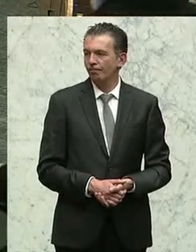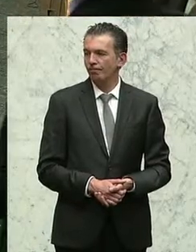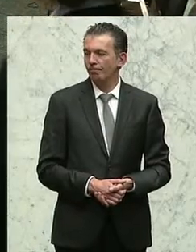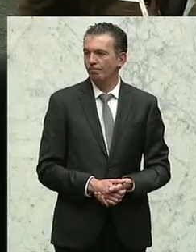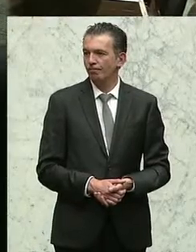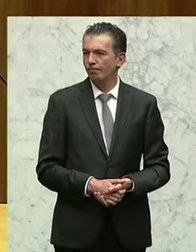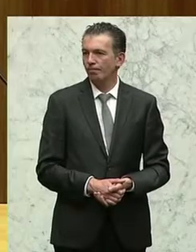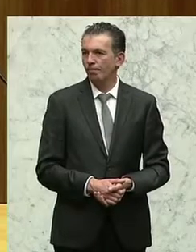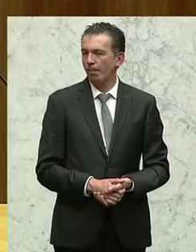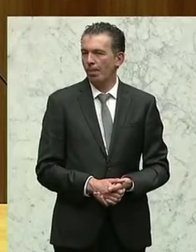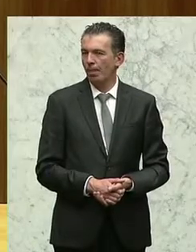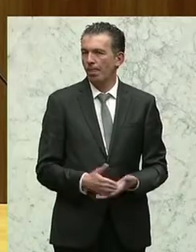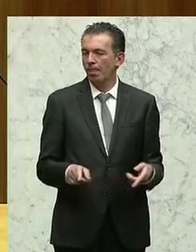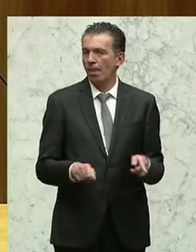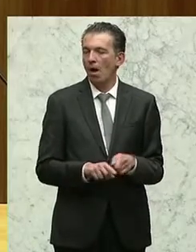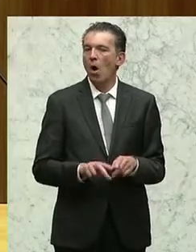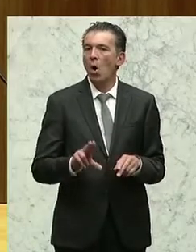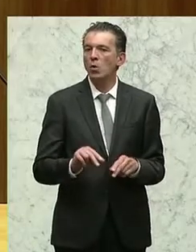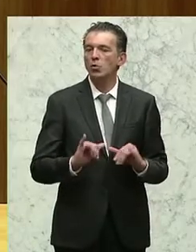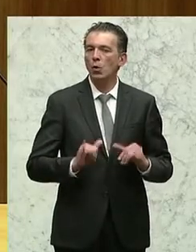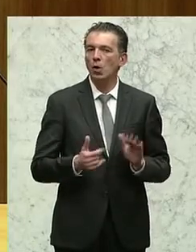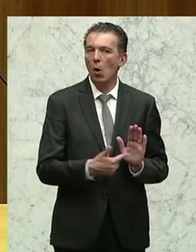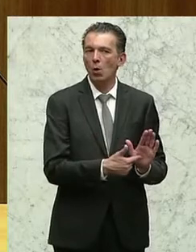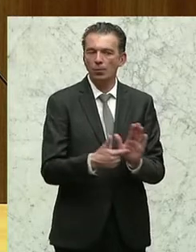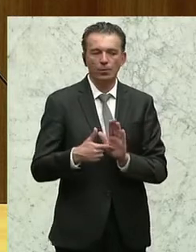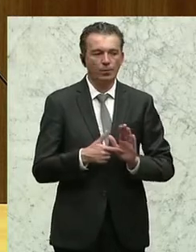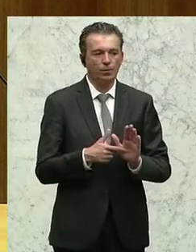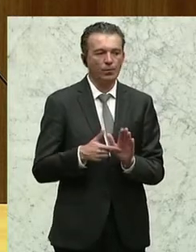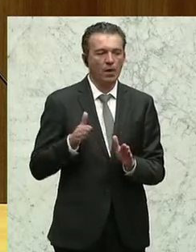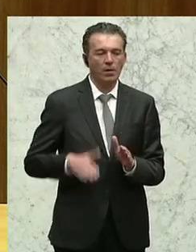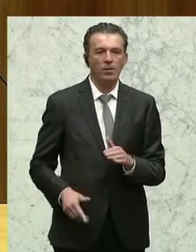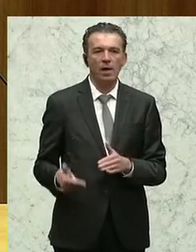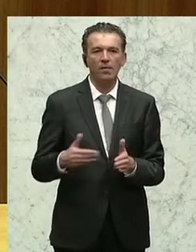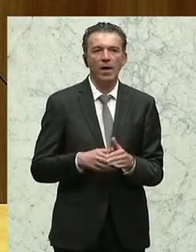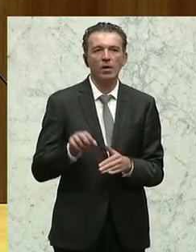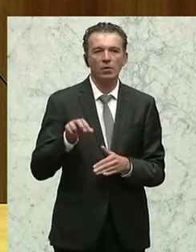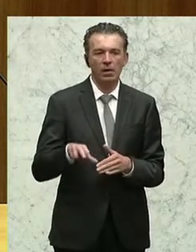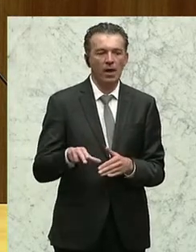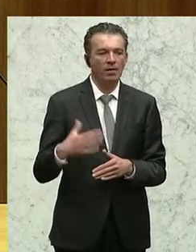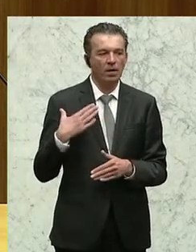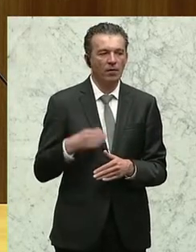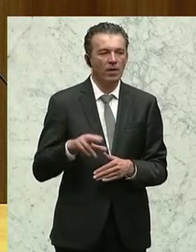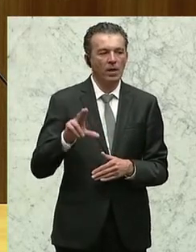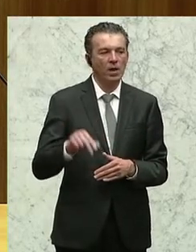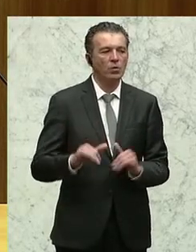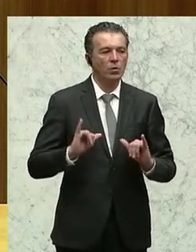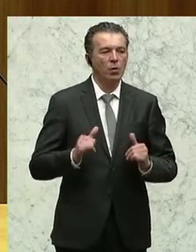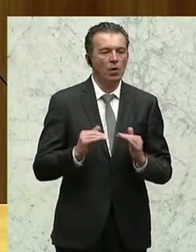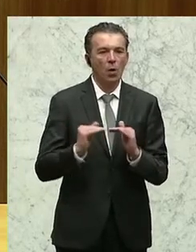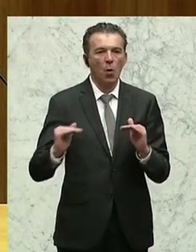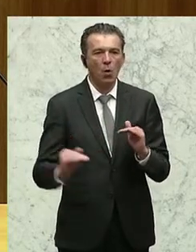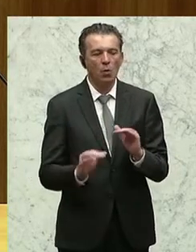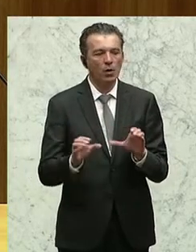um auch das in Südtirol zu dokumentieren, seit 2013 wieder einen